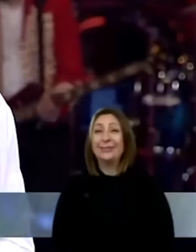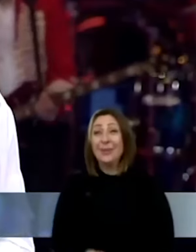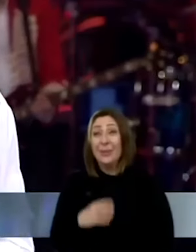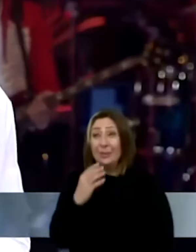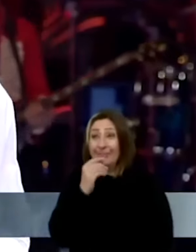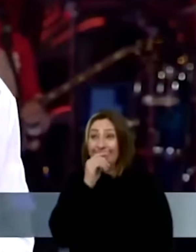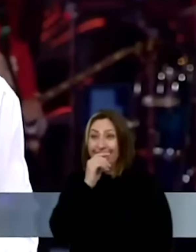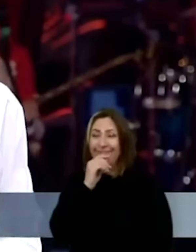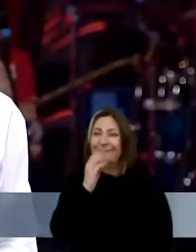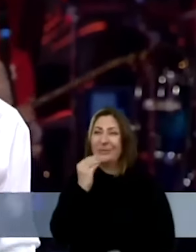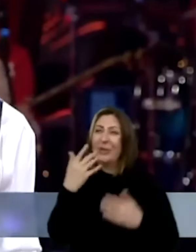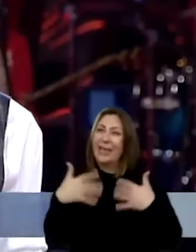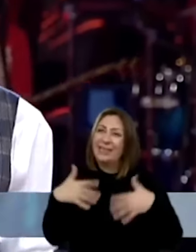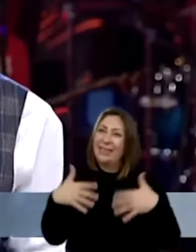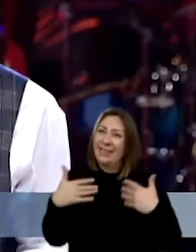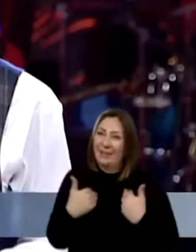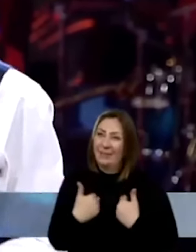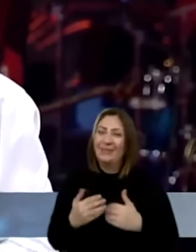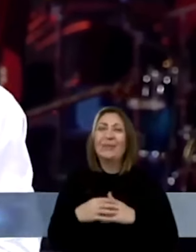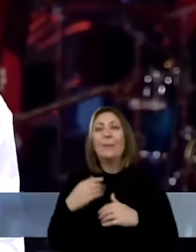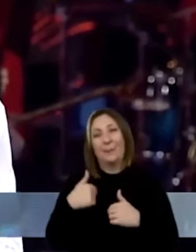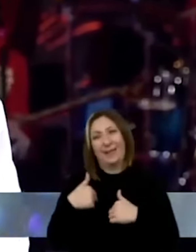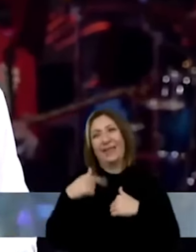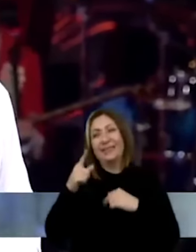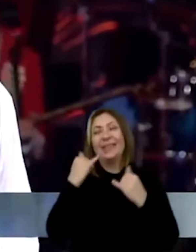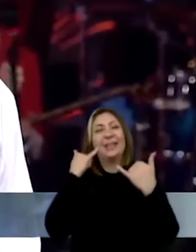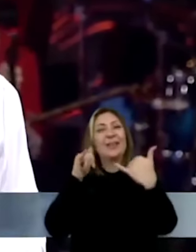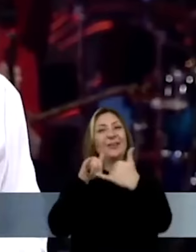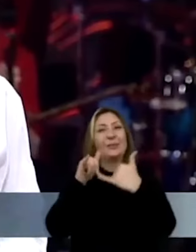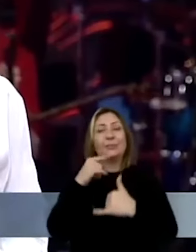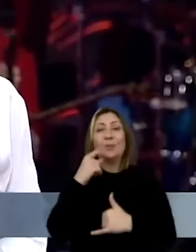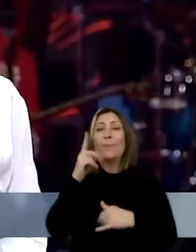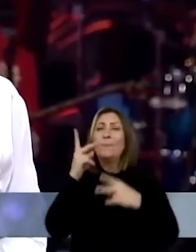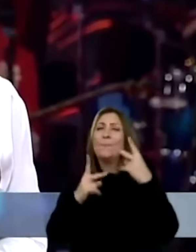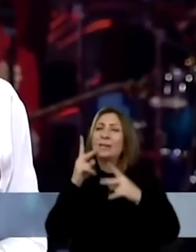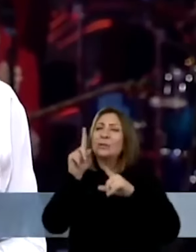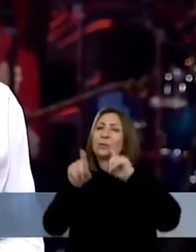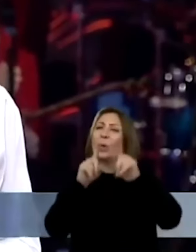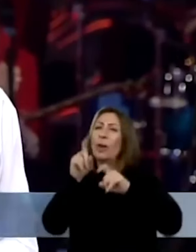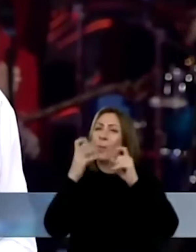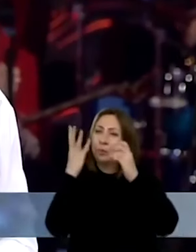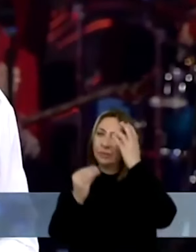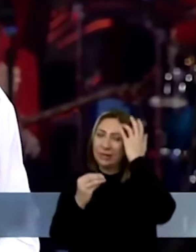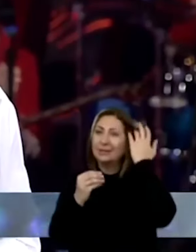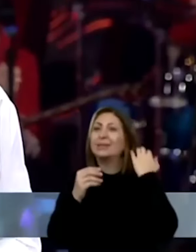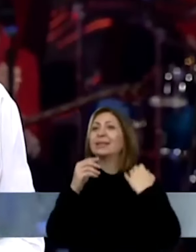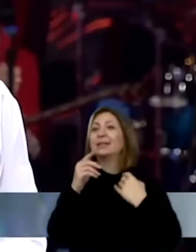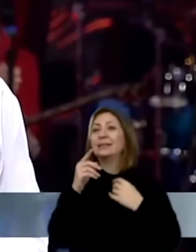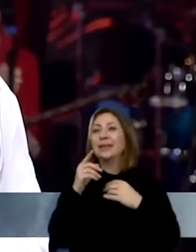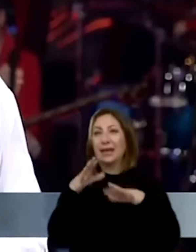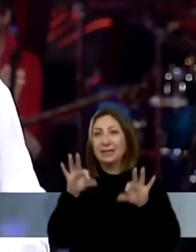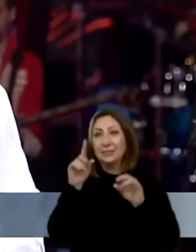Öyle mi? Şu anda çok heyecanlıyım. Ben de sizinle konuşuyorum diye. Bazı sorularım olacak malumat furuş köşesi